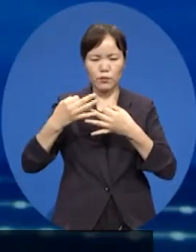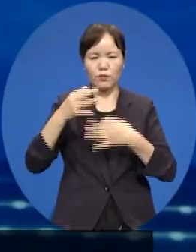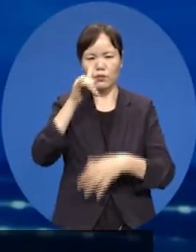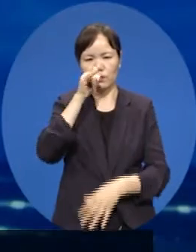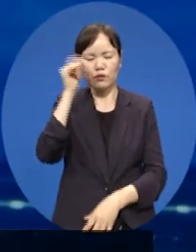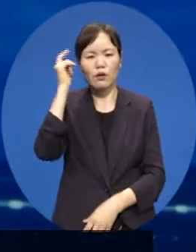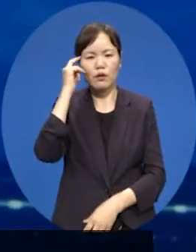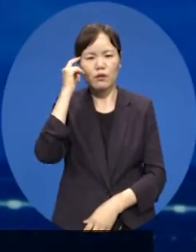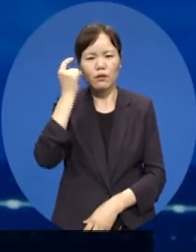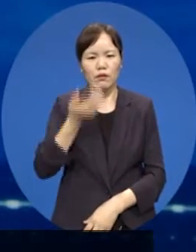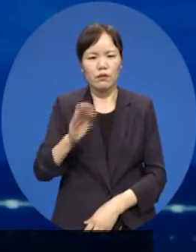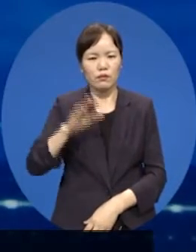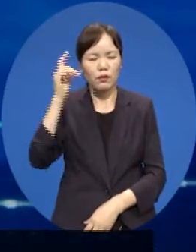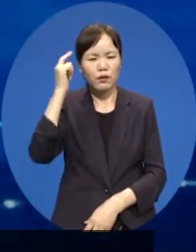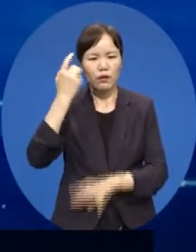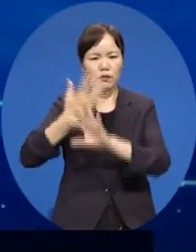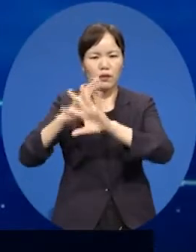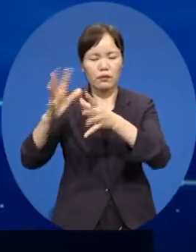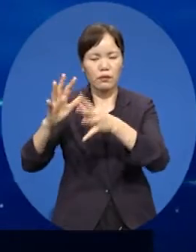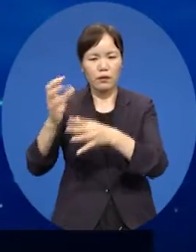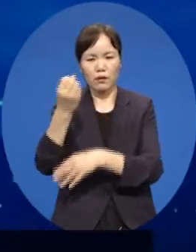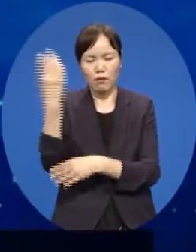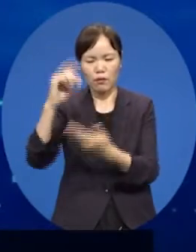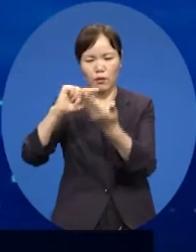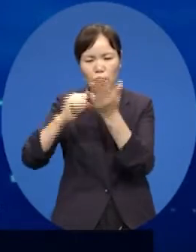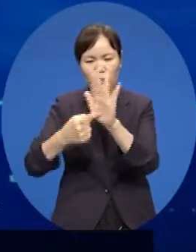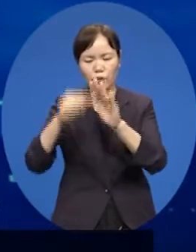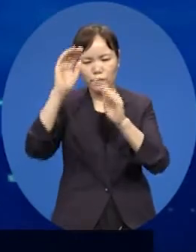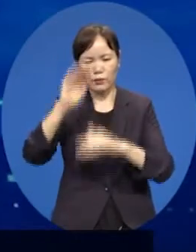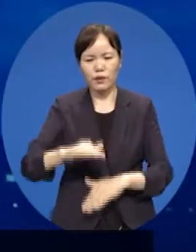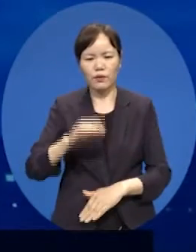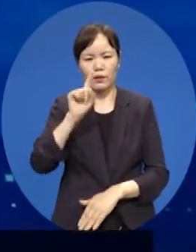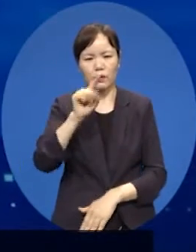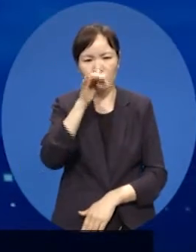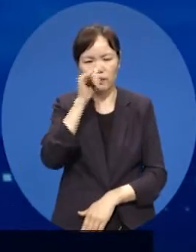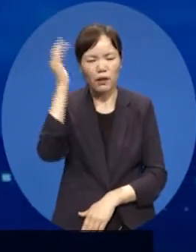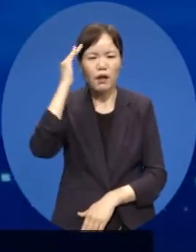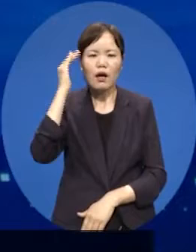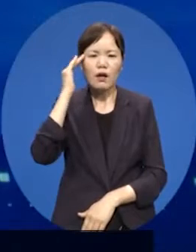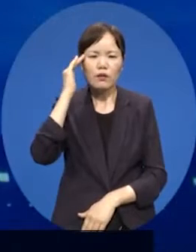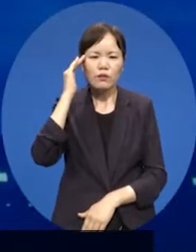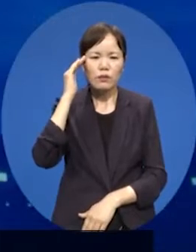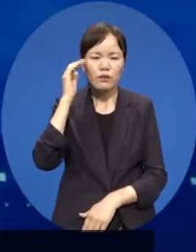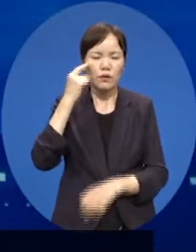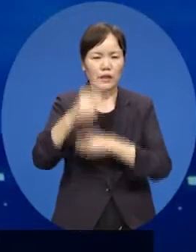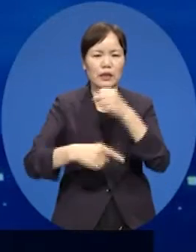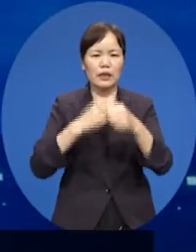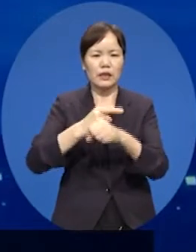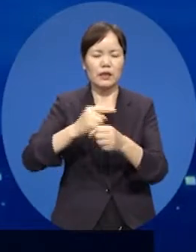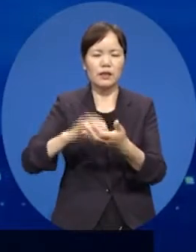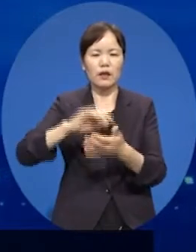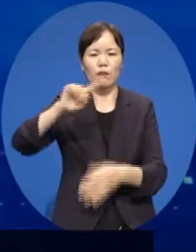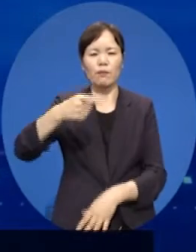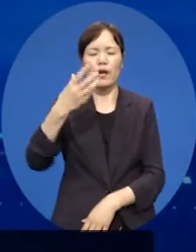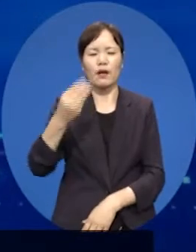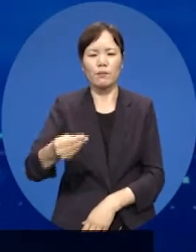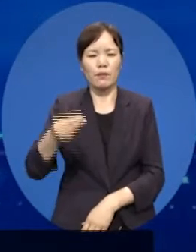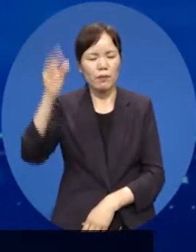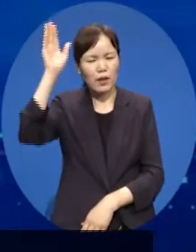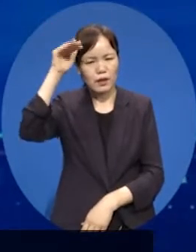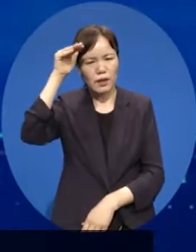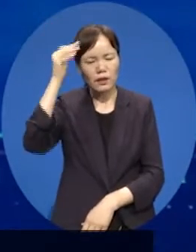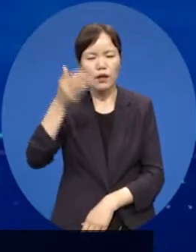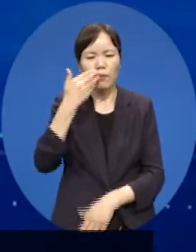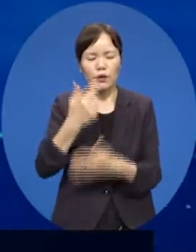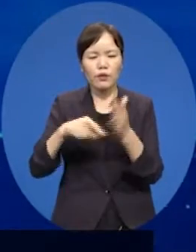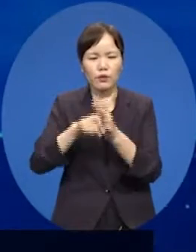그런데 이 외국 언론 보도 가운데 이런 내용이 1 하셨습니다 한국에서는 연간 100만 마리의 개를 식용으로도 축하